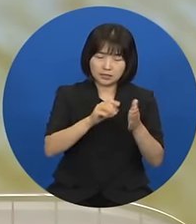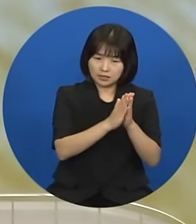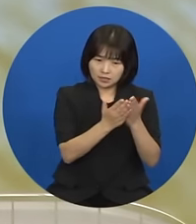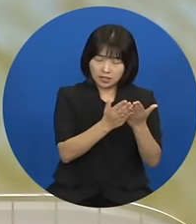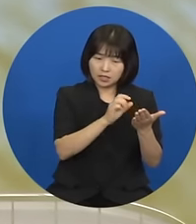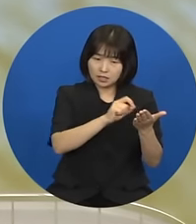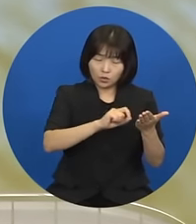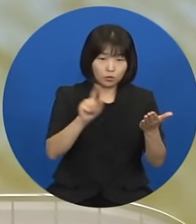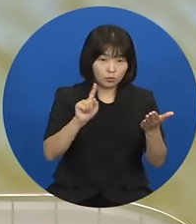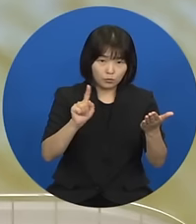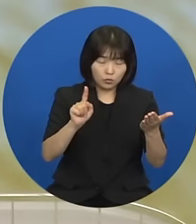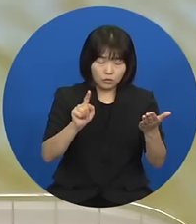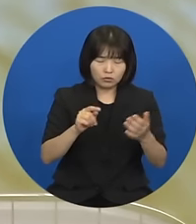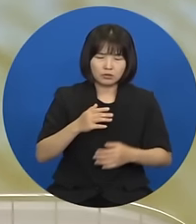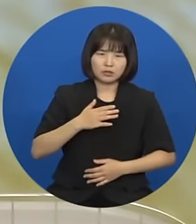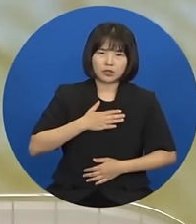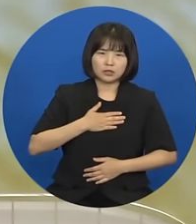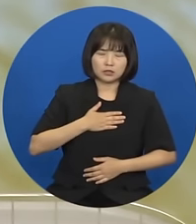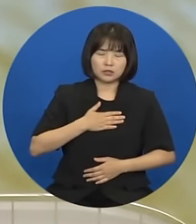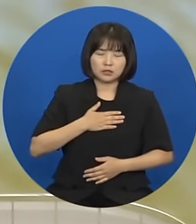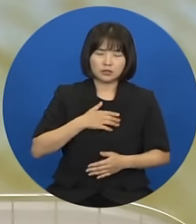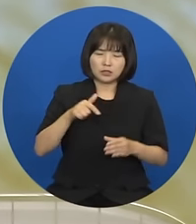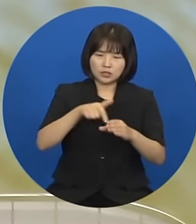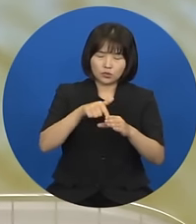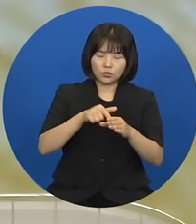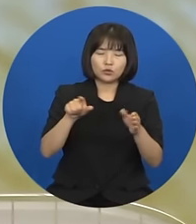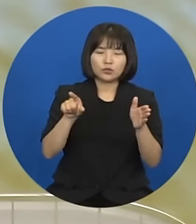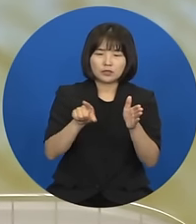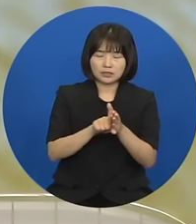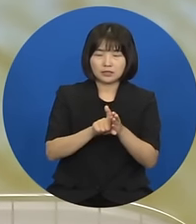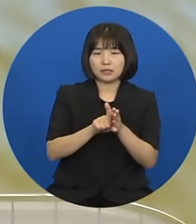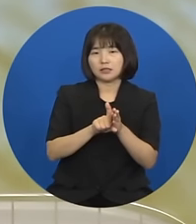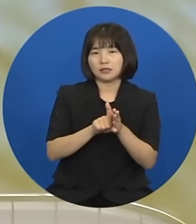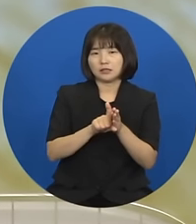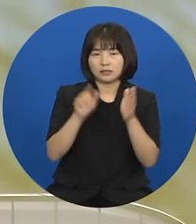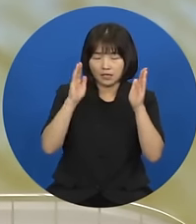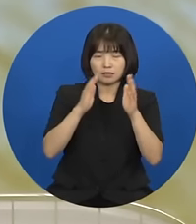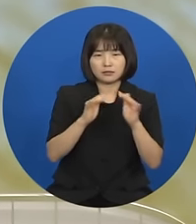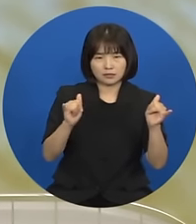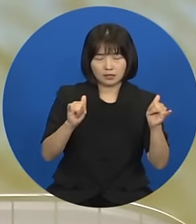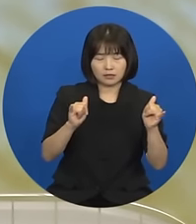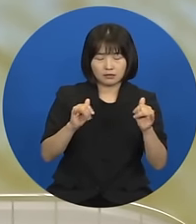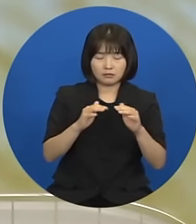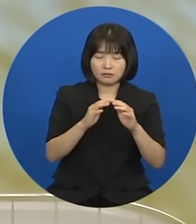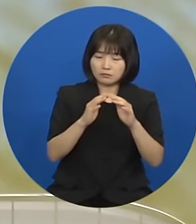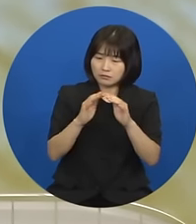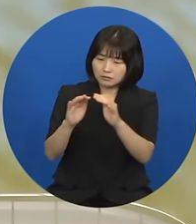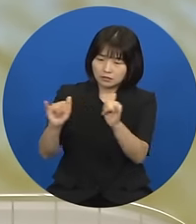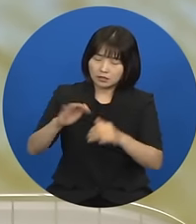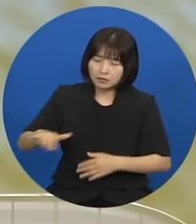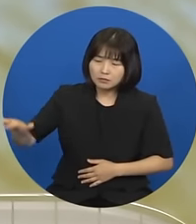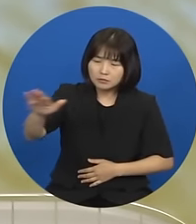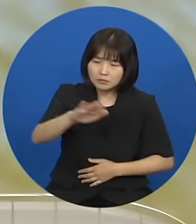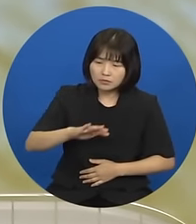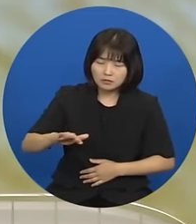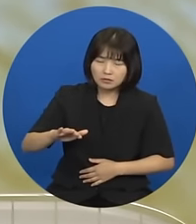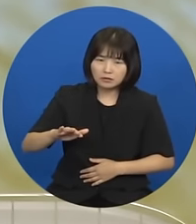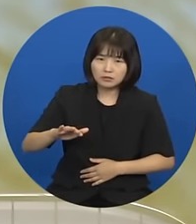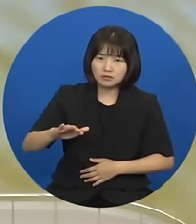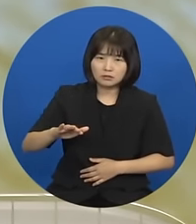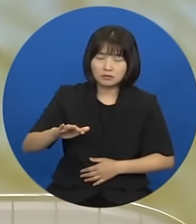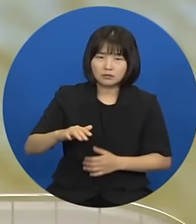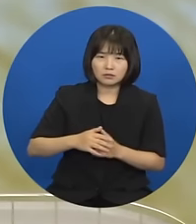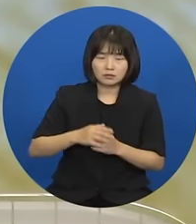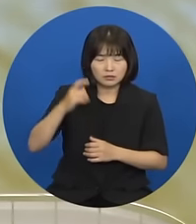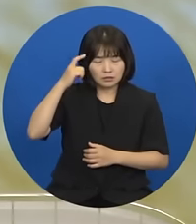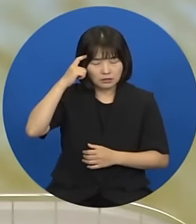있습니다. 나는 기독교 신학자다. 사람들은 내가 그런 질문에 답할 수 있을 거라고 생각한다. 그러나